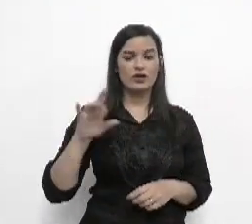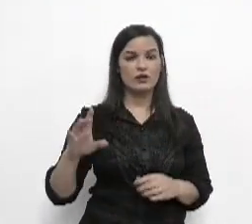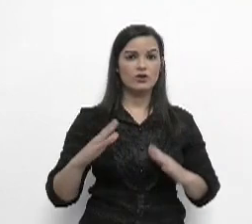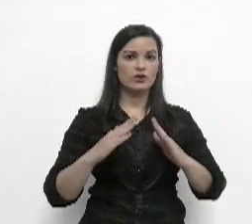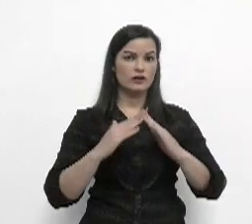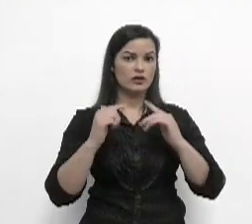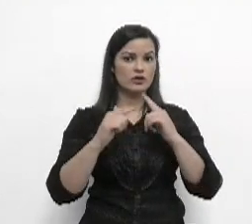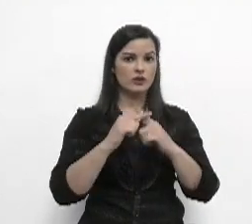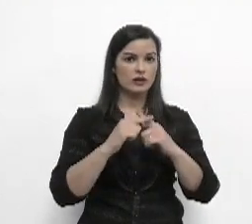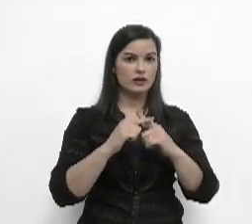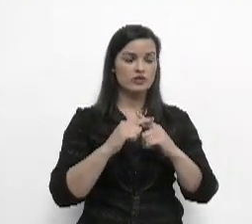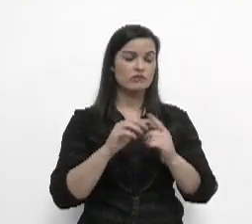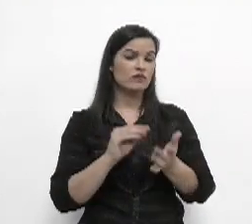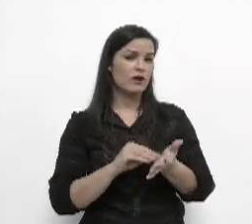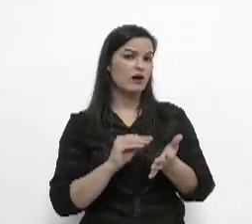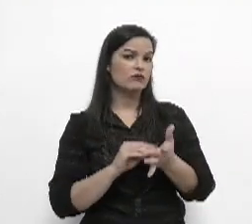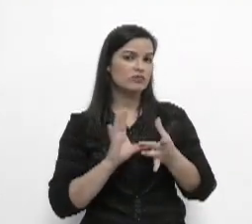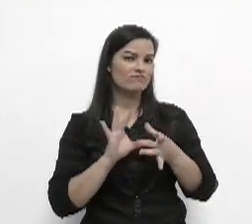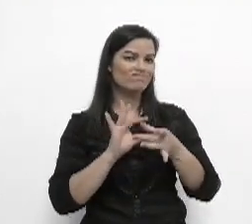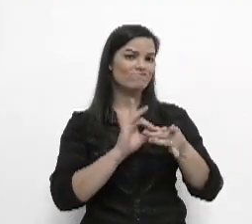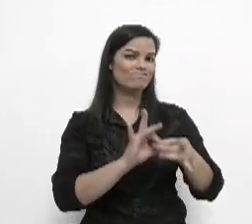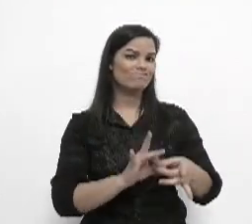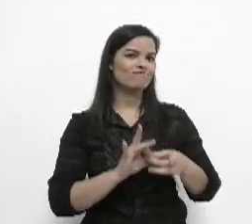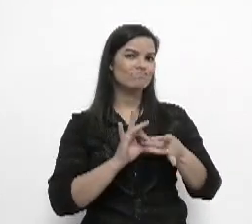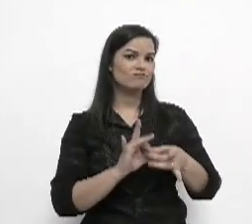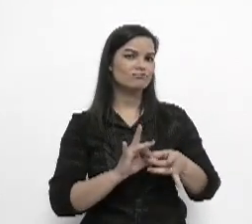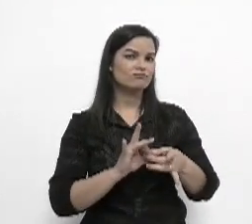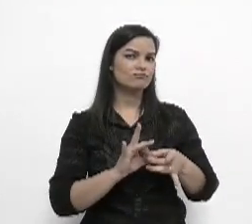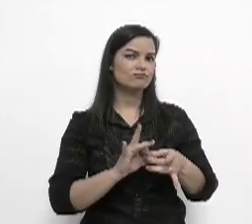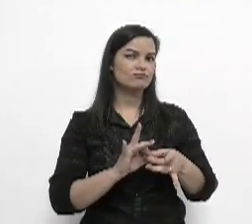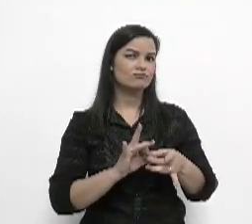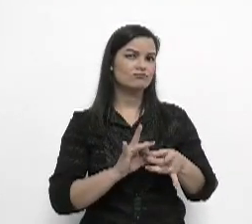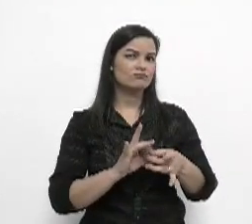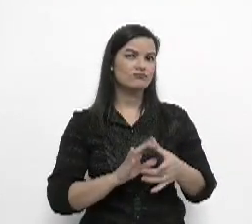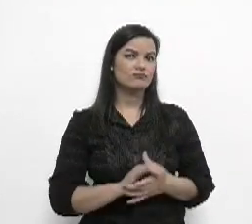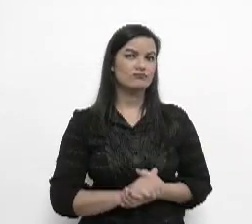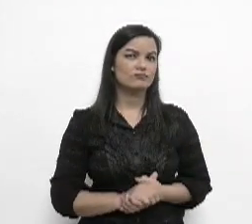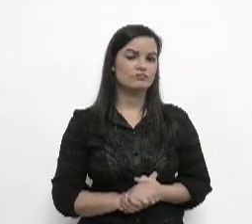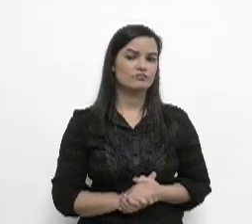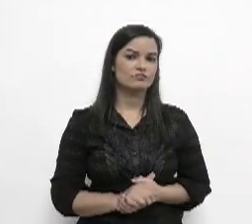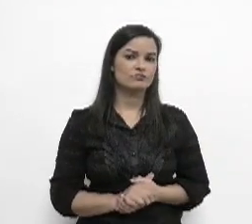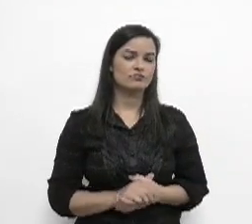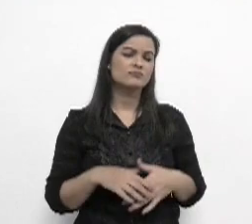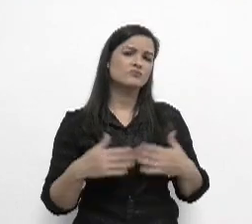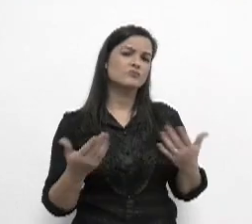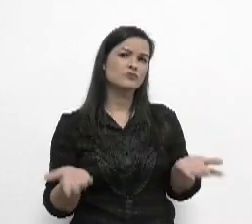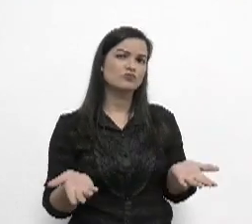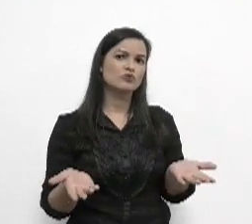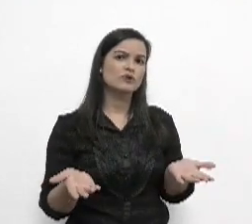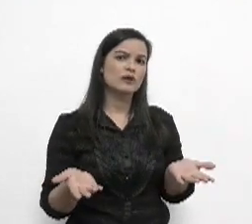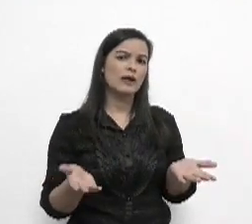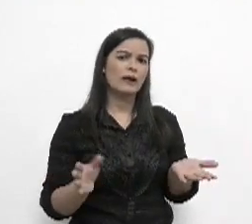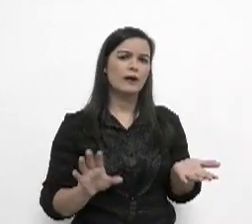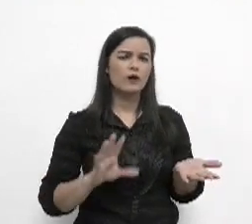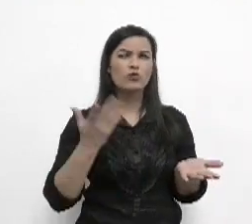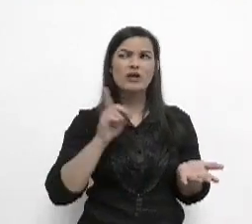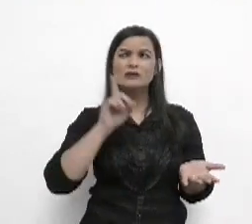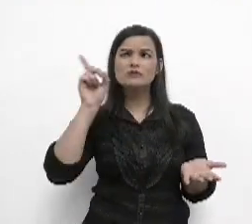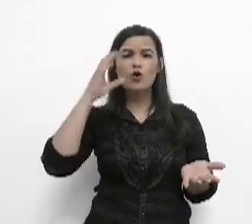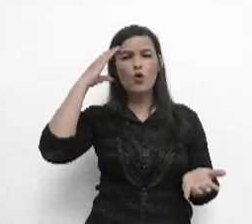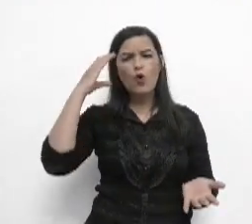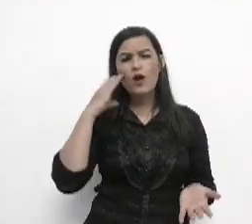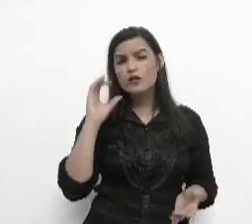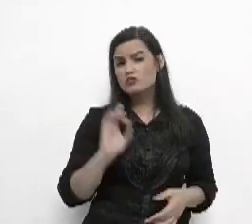tanto a união que se espera. 그런 일이 한국의 그리스도인들에게만 일어나는 일일까요? Será que isso acontece somente nas igrejas na